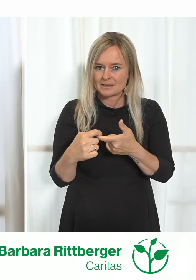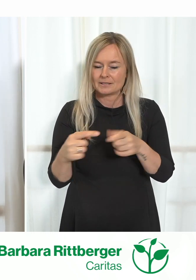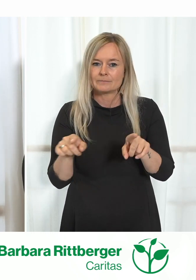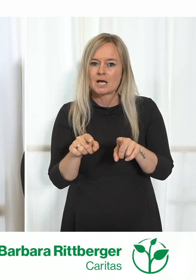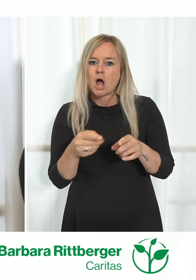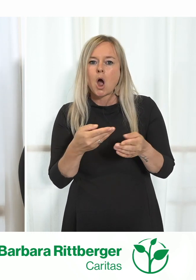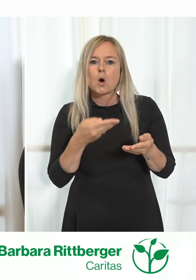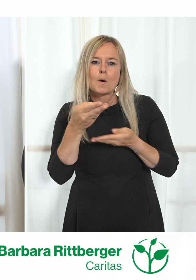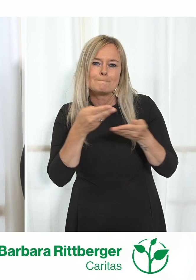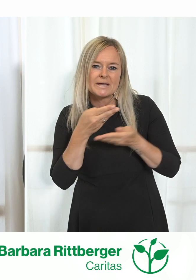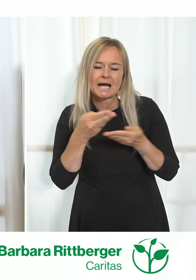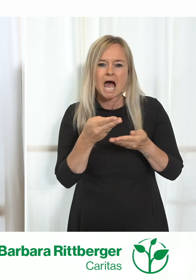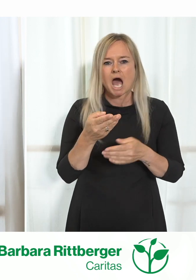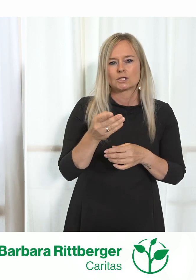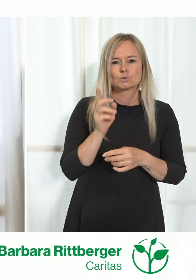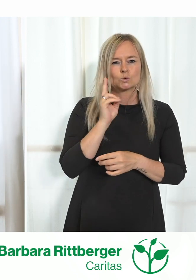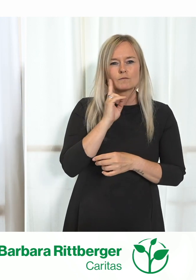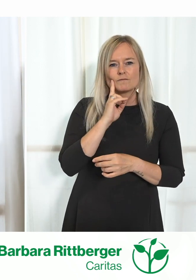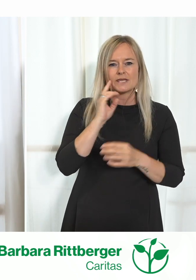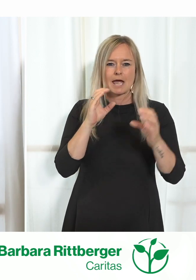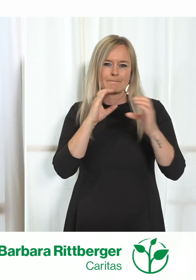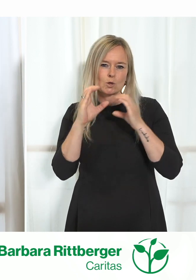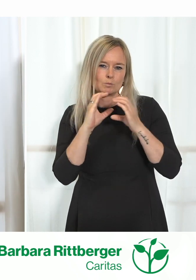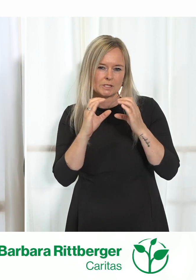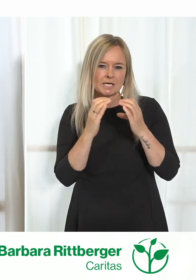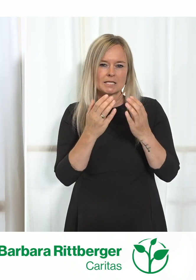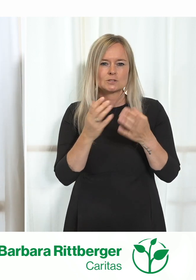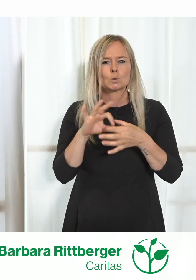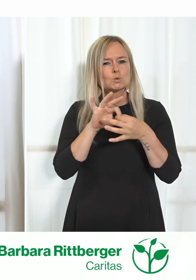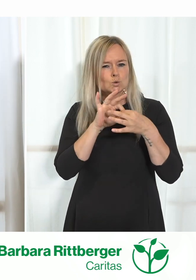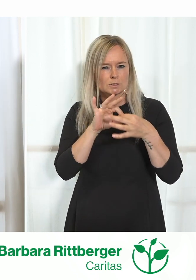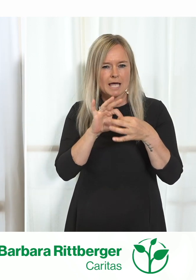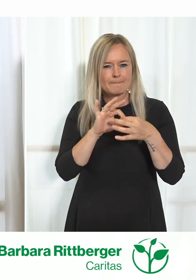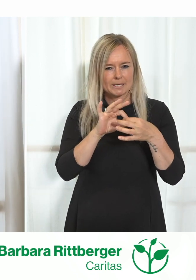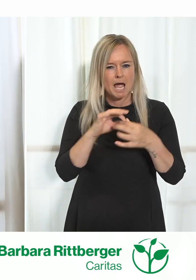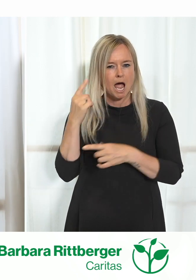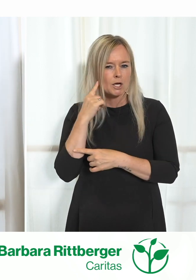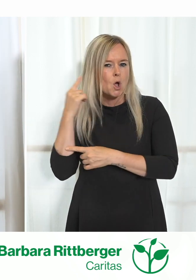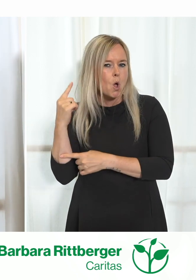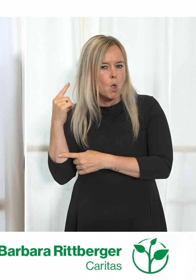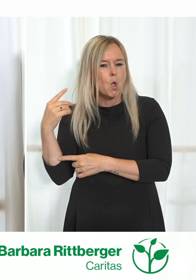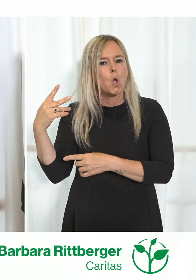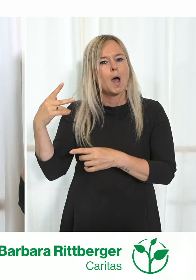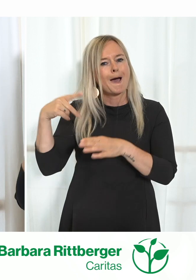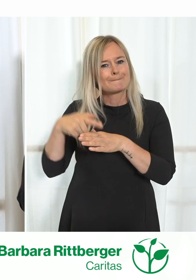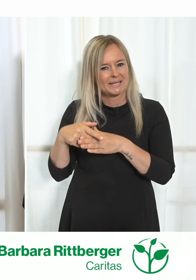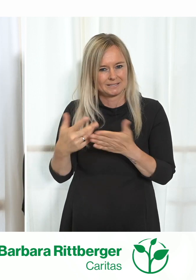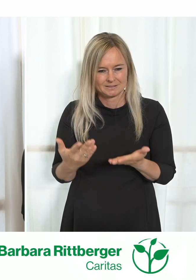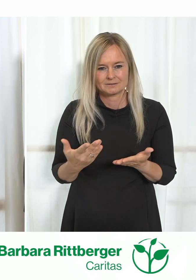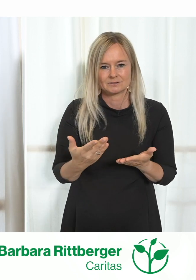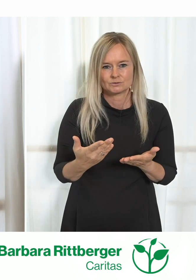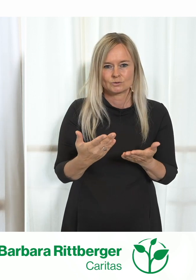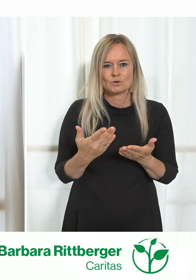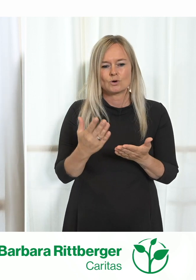anderen Firmen, was die Kommunikation und Hörbeeinträchtigung angeht. Da ich selbst drauf bin und jahrelang mit hörbeeinträchtigen Menschen